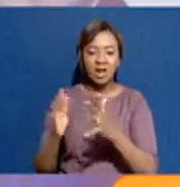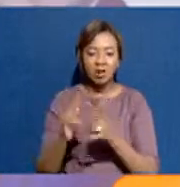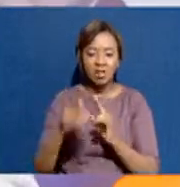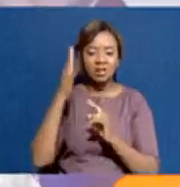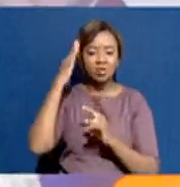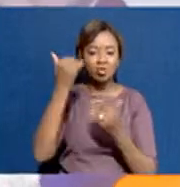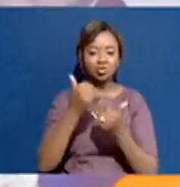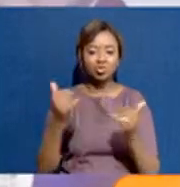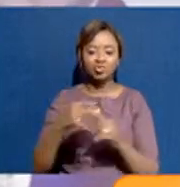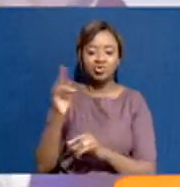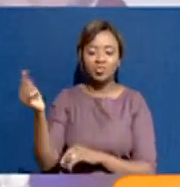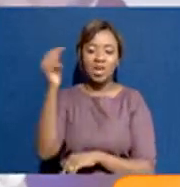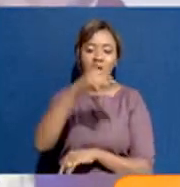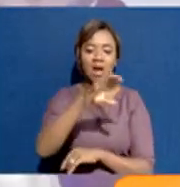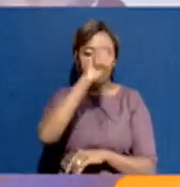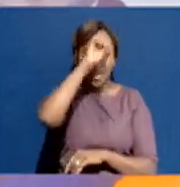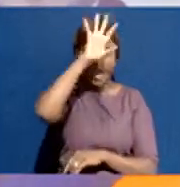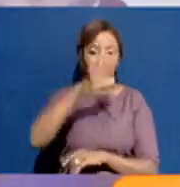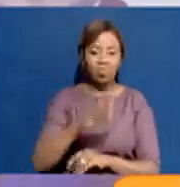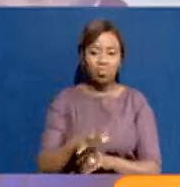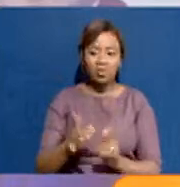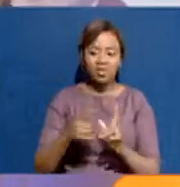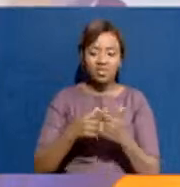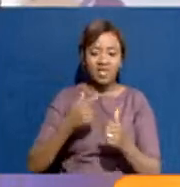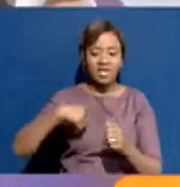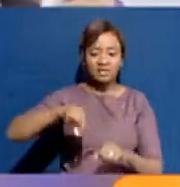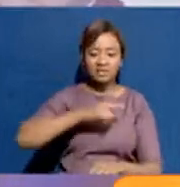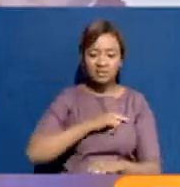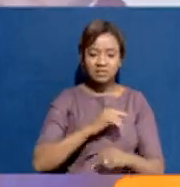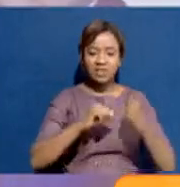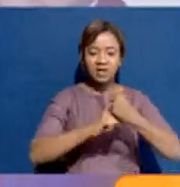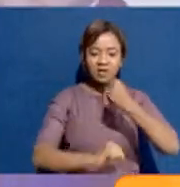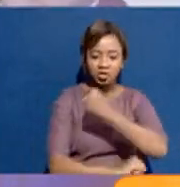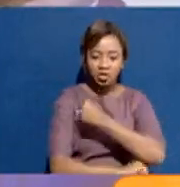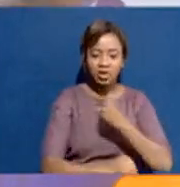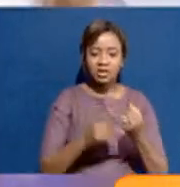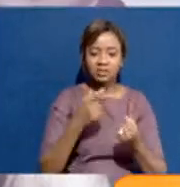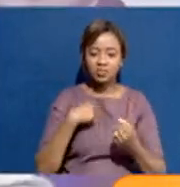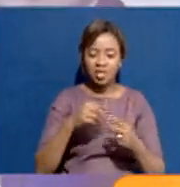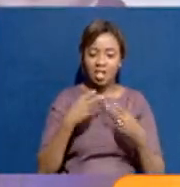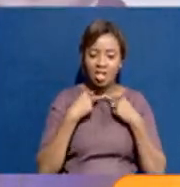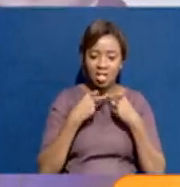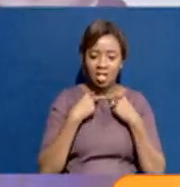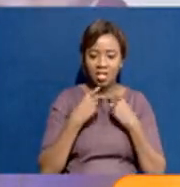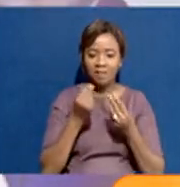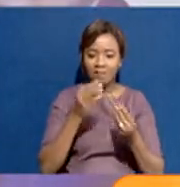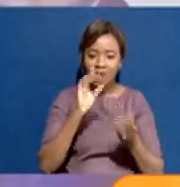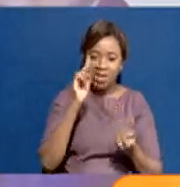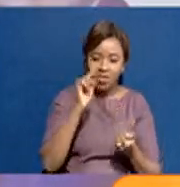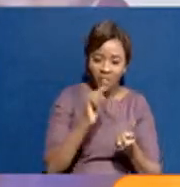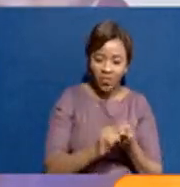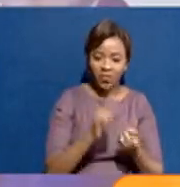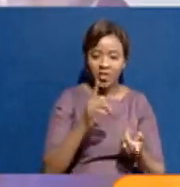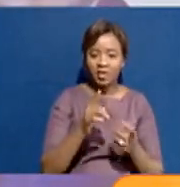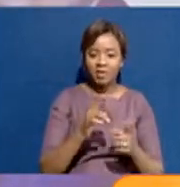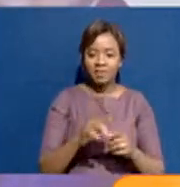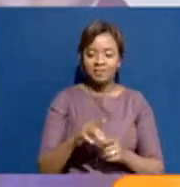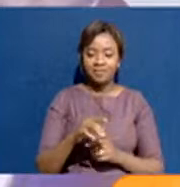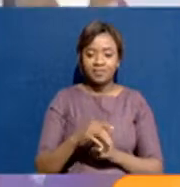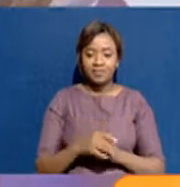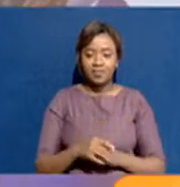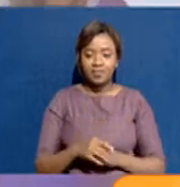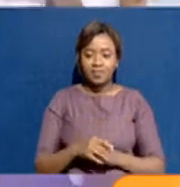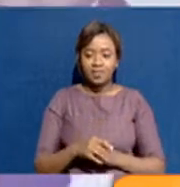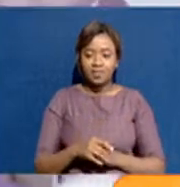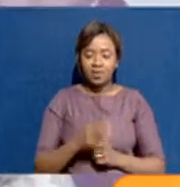wao watawapeleka Kiambu kuja wasomee hapa. Sisi basari yetu inakuwa strained, sisi ndo tunajenga madarasa hapa. Sisi basari yetu inakuwa strained kwa